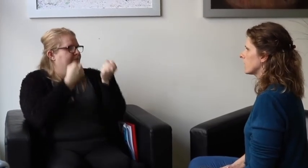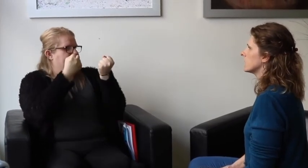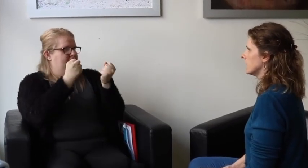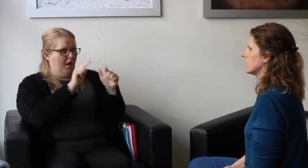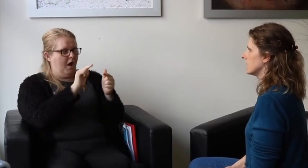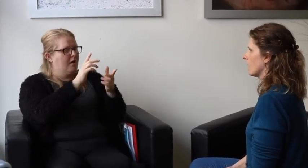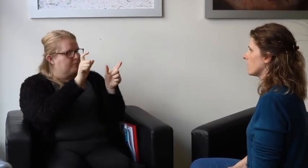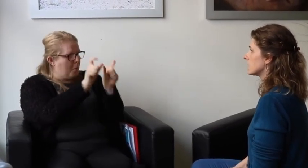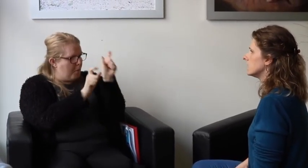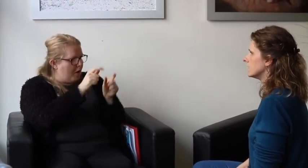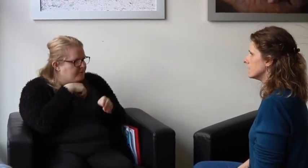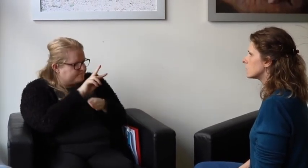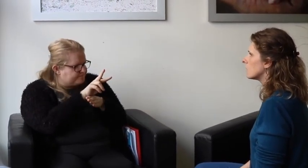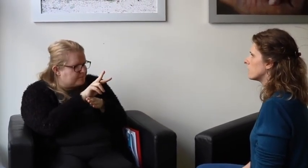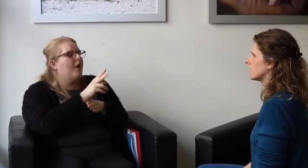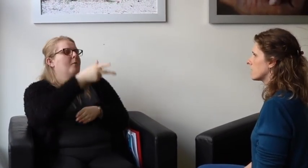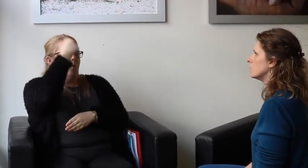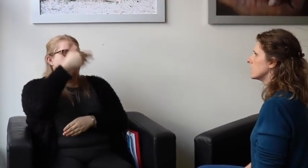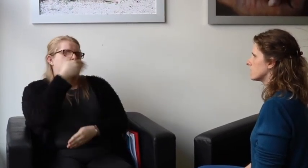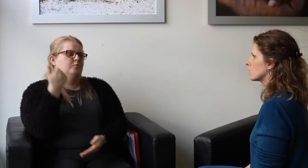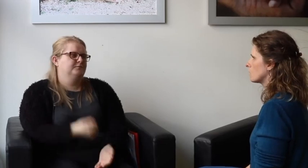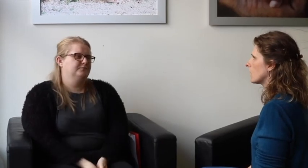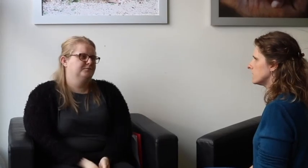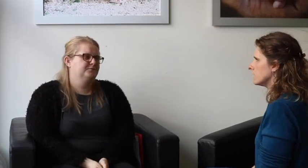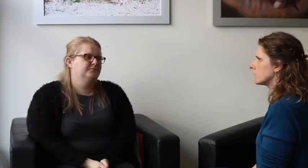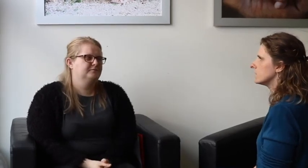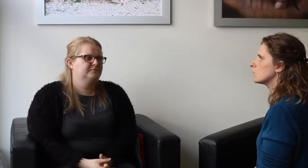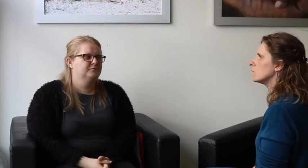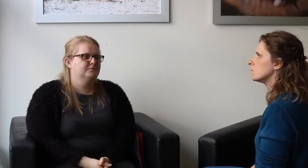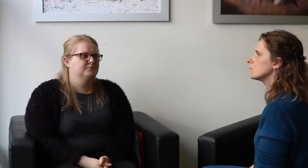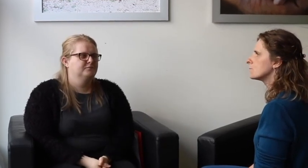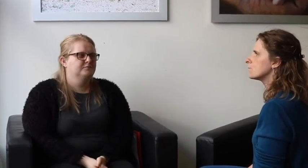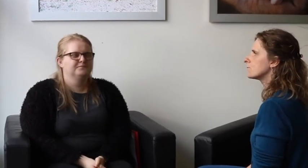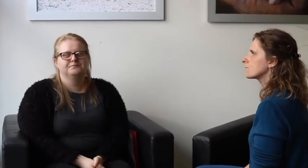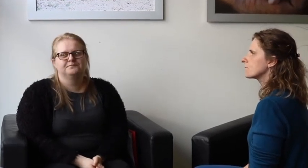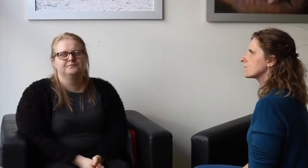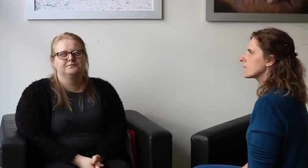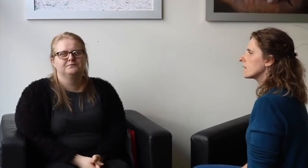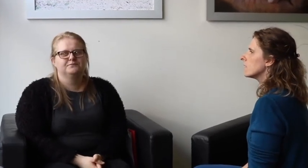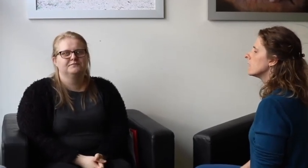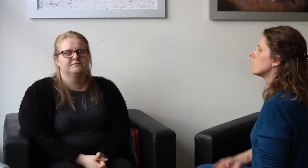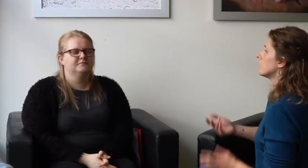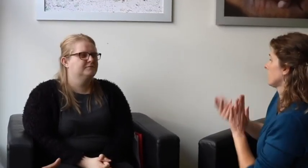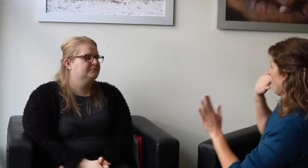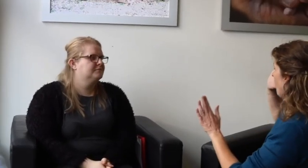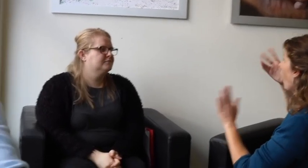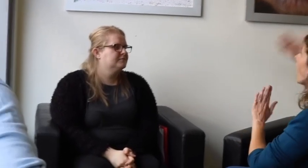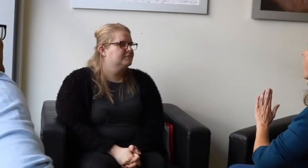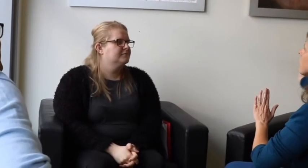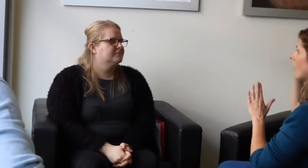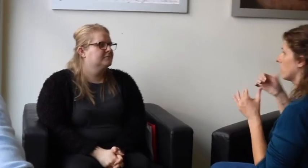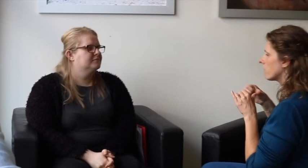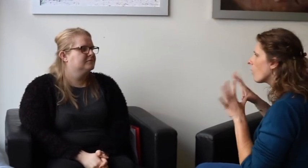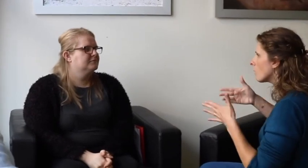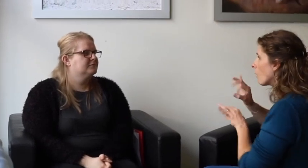moi, je préfère qu'il y ait l'interprète qui sauve, au fait, la communication. Je peux capter, effectivement, tous les mots. Comment vous faisiez, justement, avant